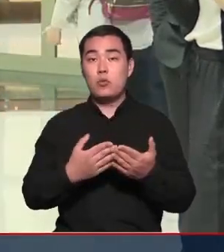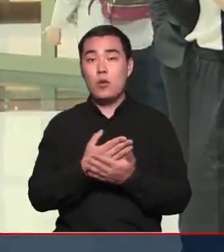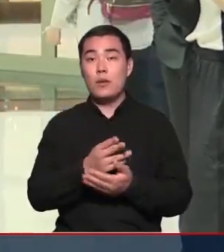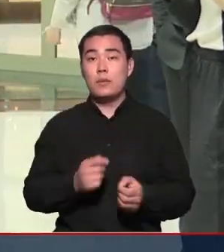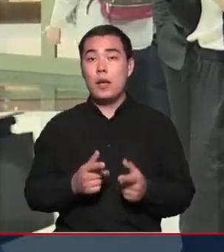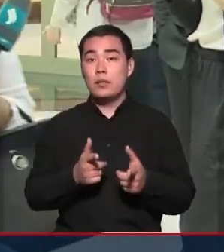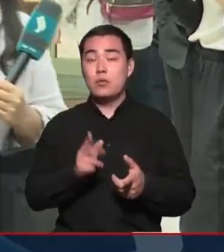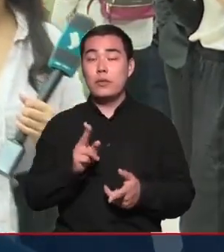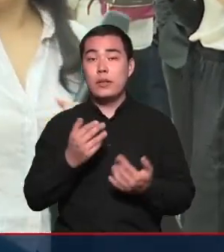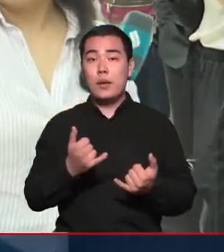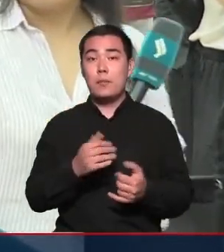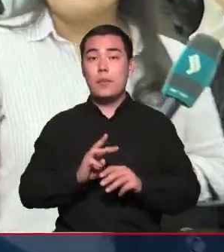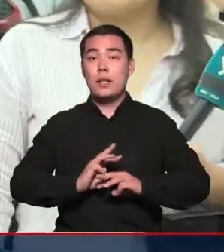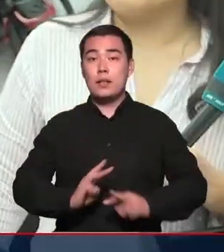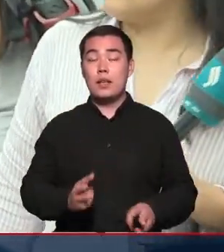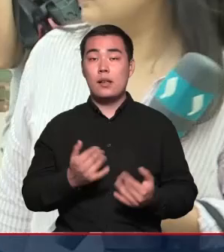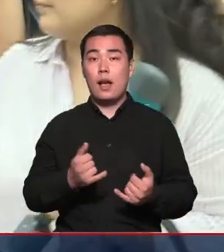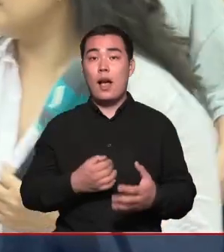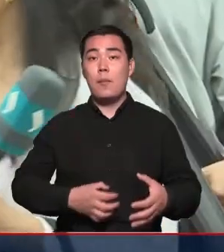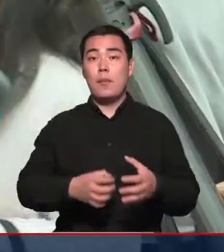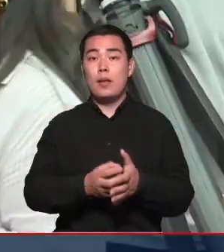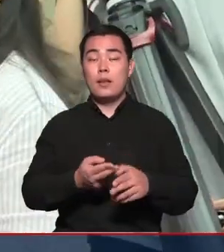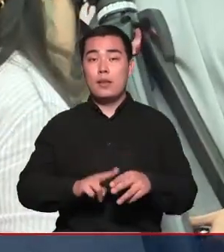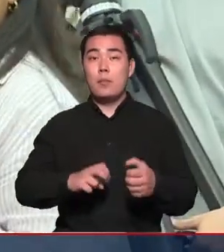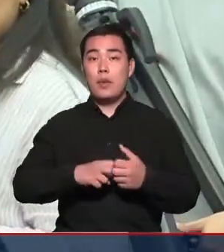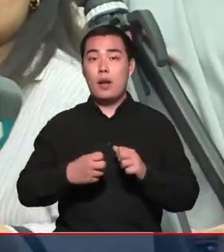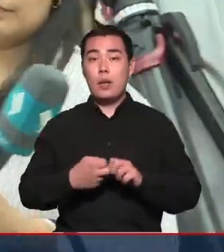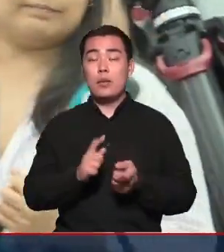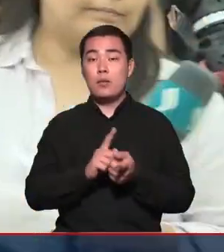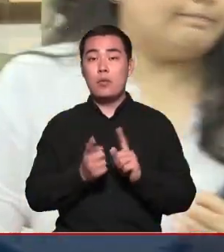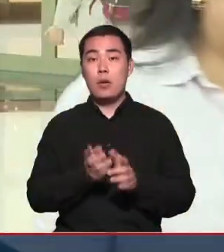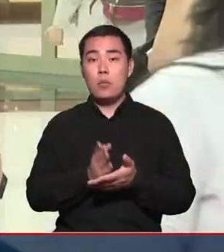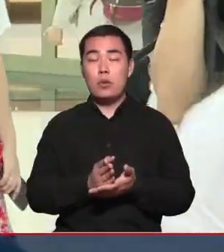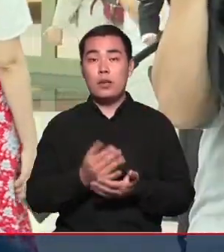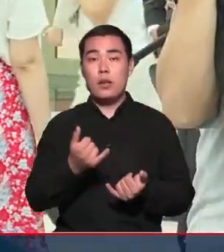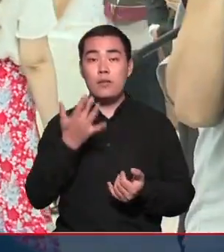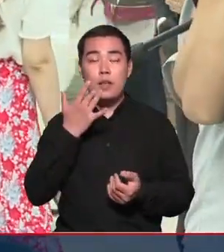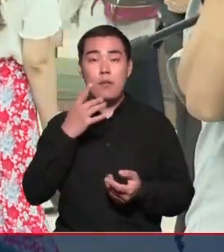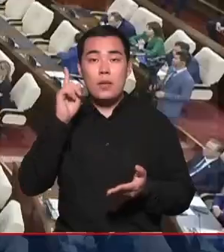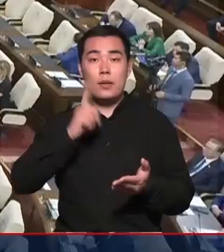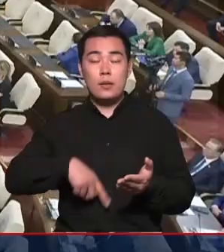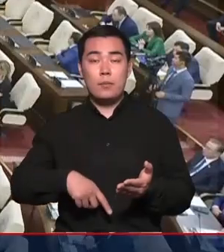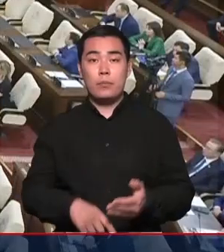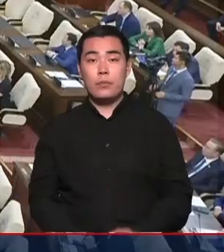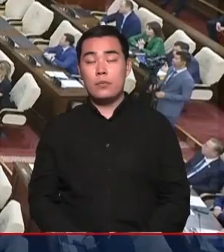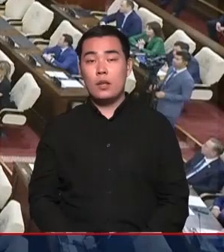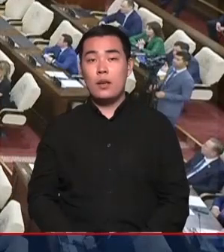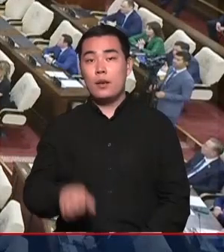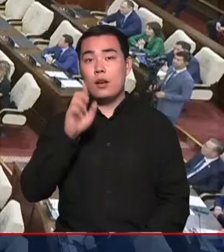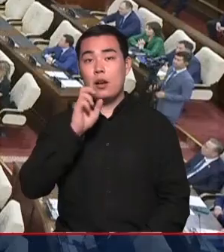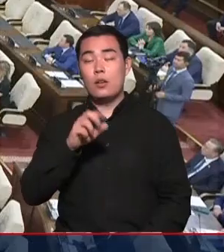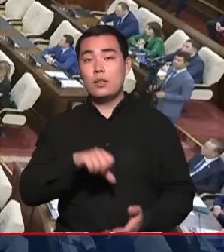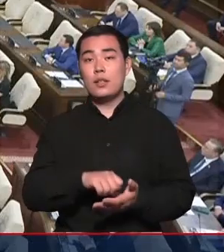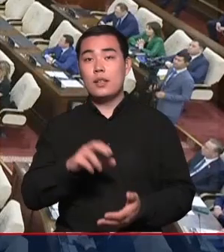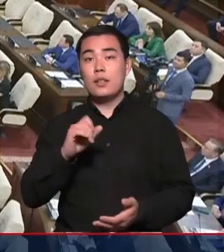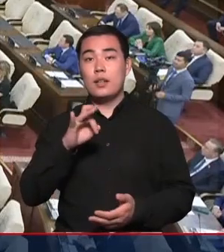келген қазір министрліктегі команда осы мәселені өзгертеді деп біз әрқашанда енді үміттенеміз. Үкімет мүшелері сергек